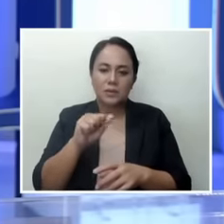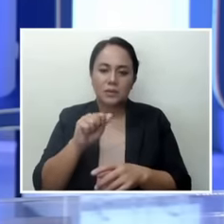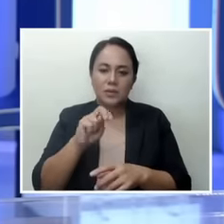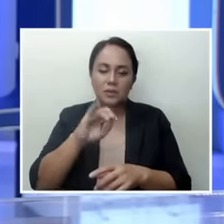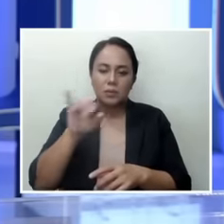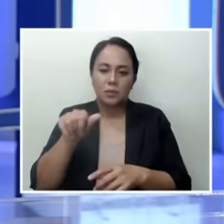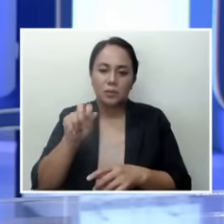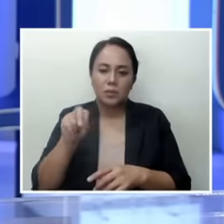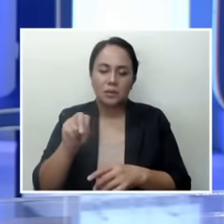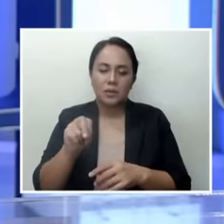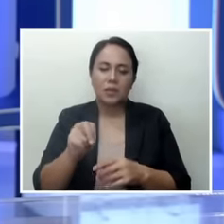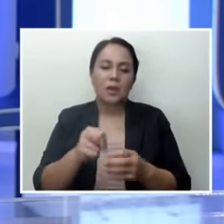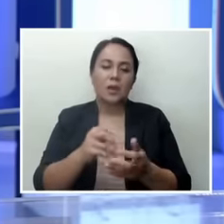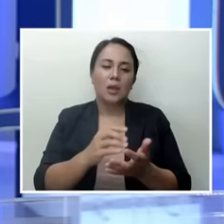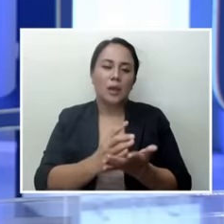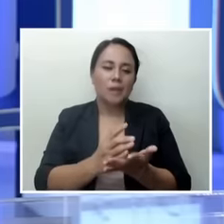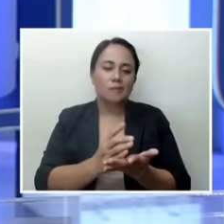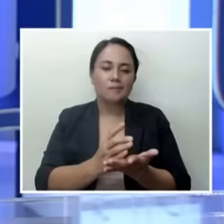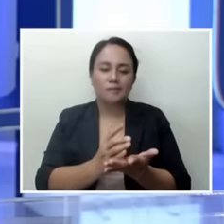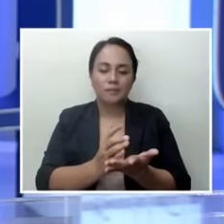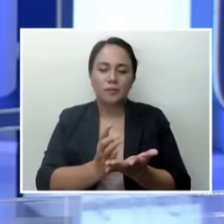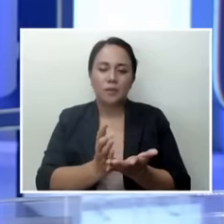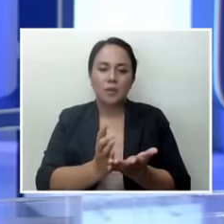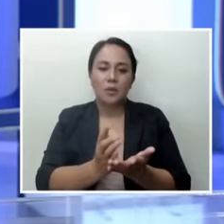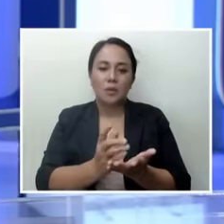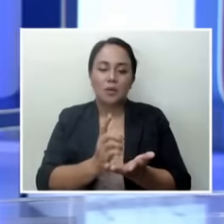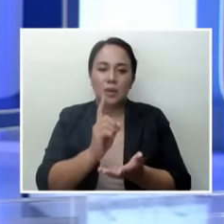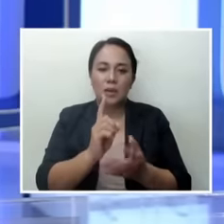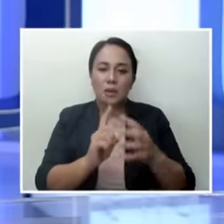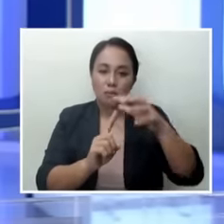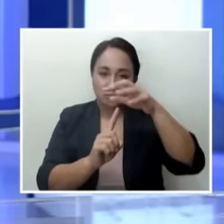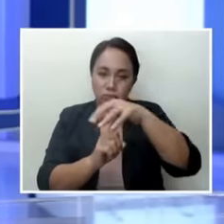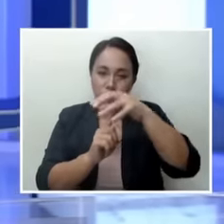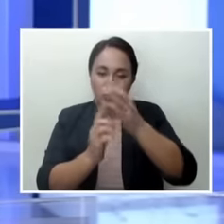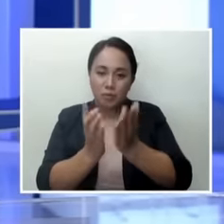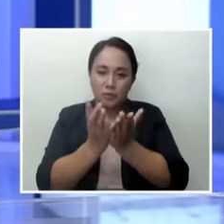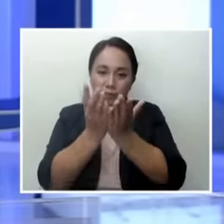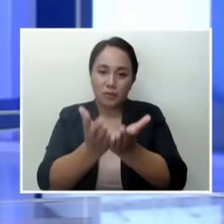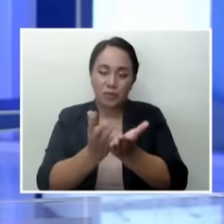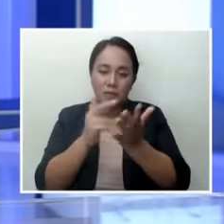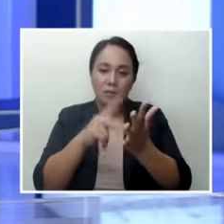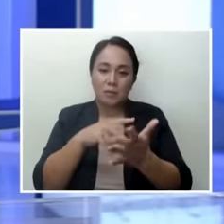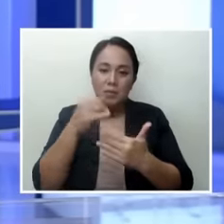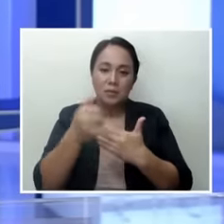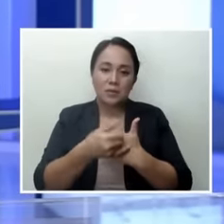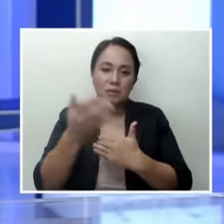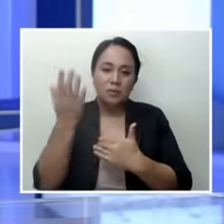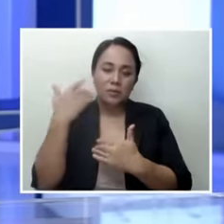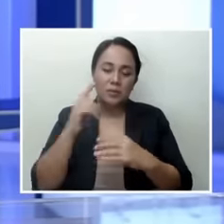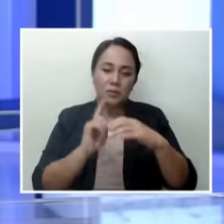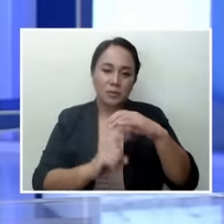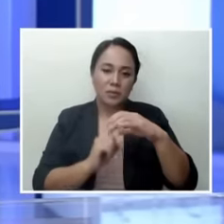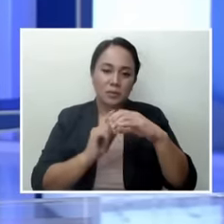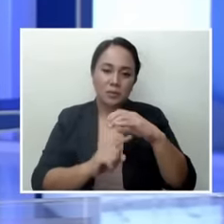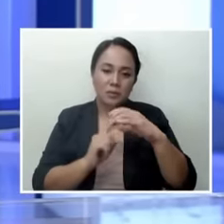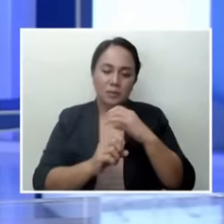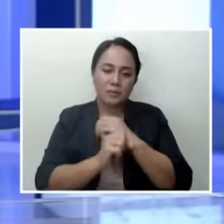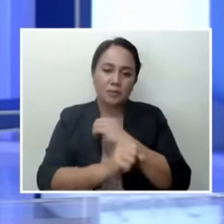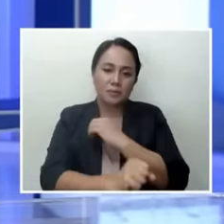Floating Cottages and Boardwalk sa Santa Rita, Samar, isang proyektong sinimulan pa ng inyong ABS-CBN